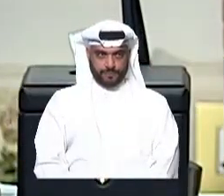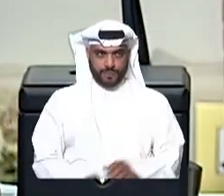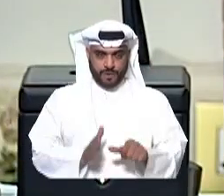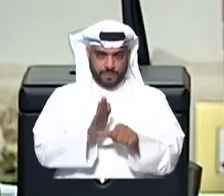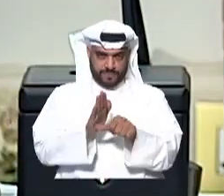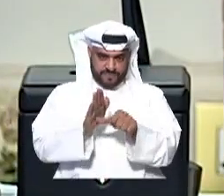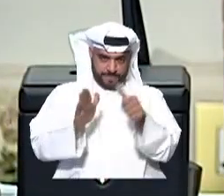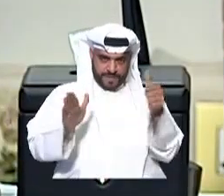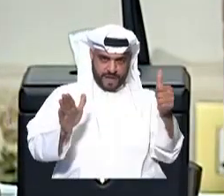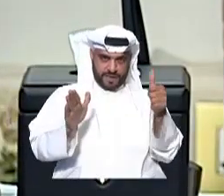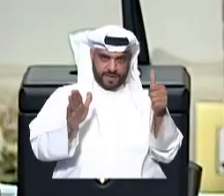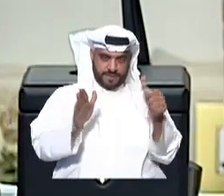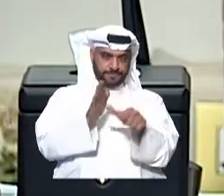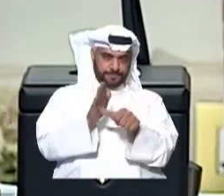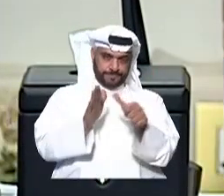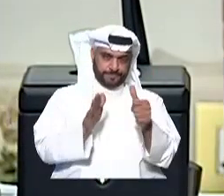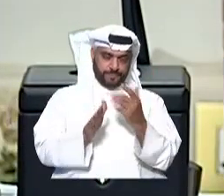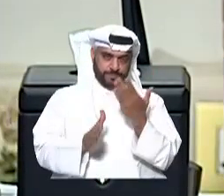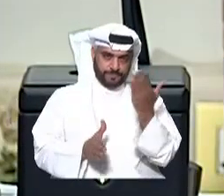في البداية